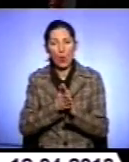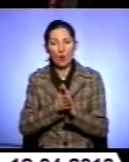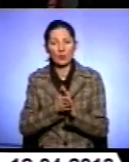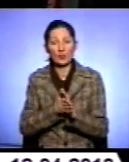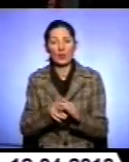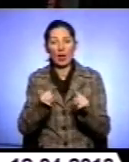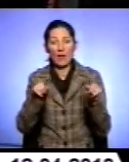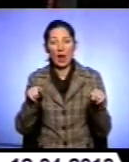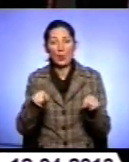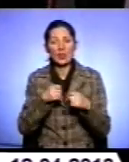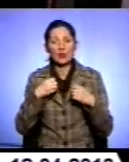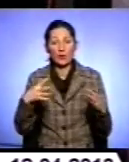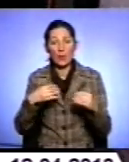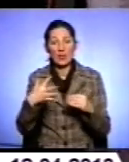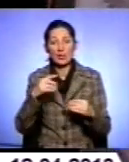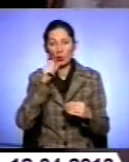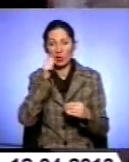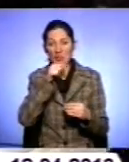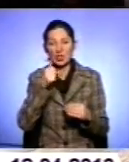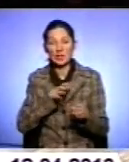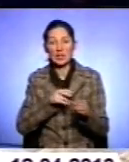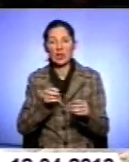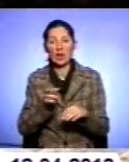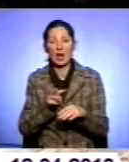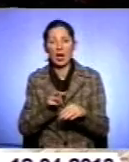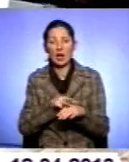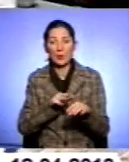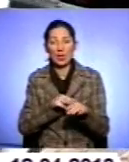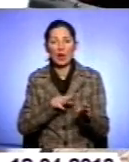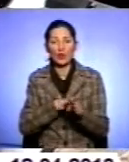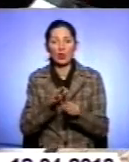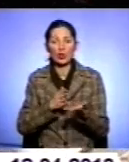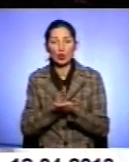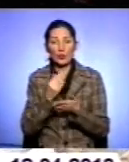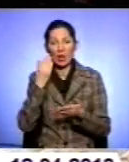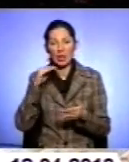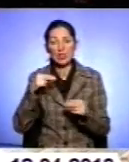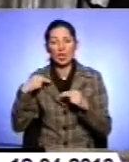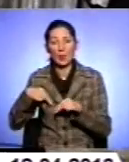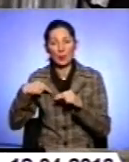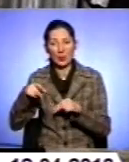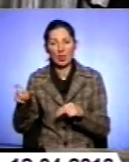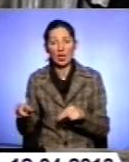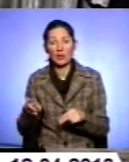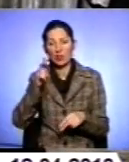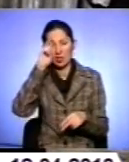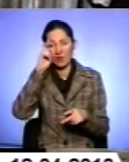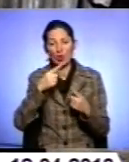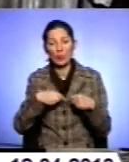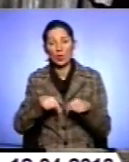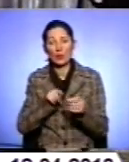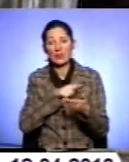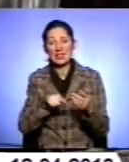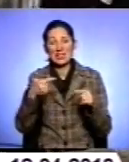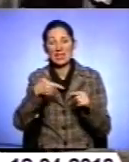рамках святкування 15-ї річниці кримінальної виконавчої служби кращих співробітників Державного департаменту відзначили грамотами